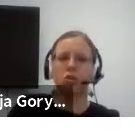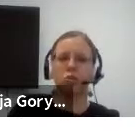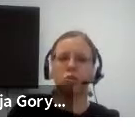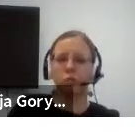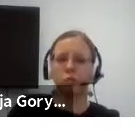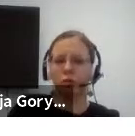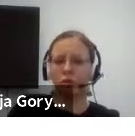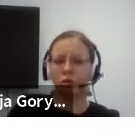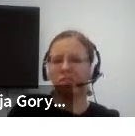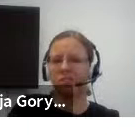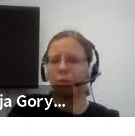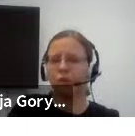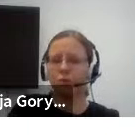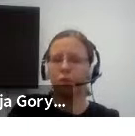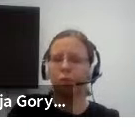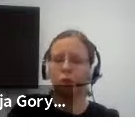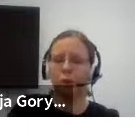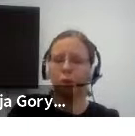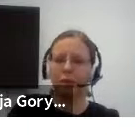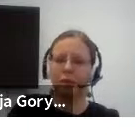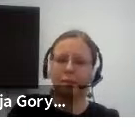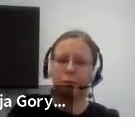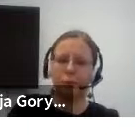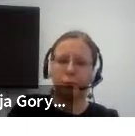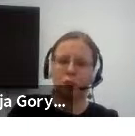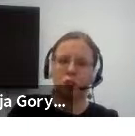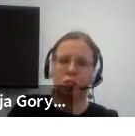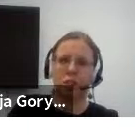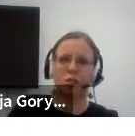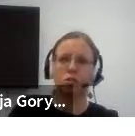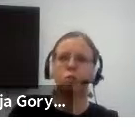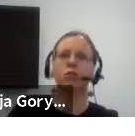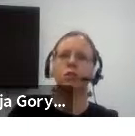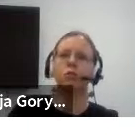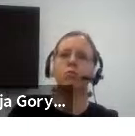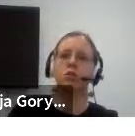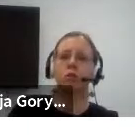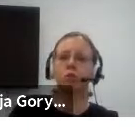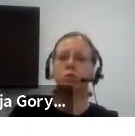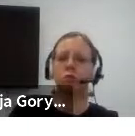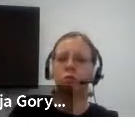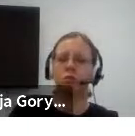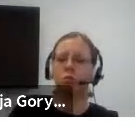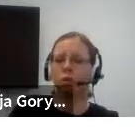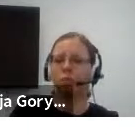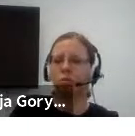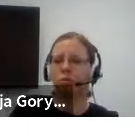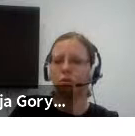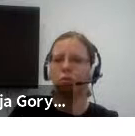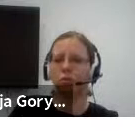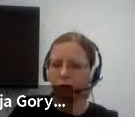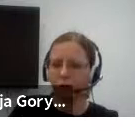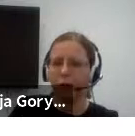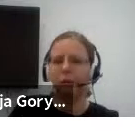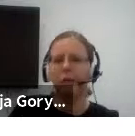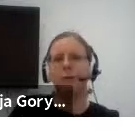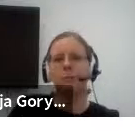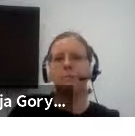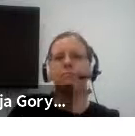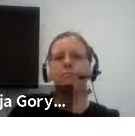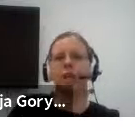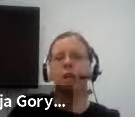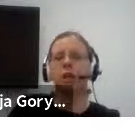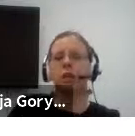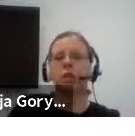Powiem szczerze, gdzieś z tyłu głowy mi chodzi i wstępne rozmowy podjęłam w tym temacie, czy z tych zasobów nie dałoby się zrobić pewnego rodzaju repozytorium